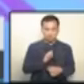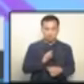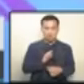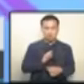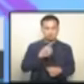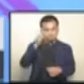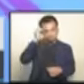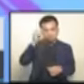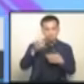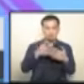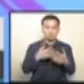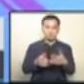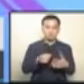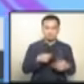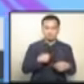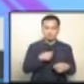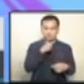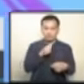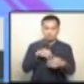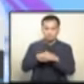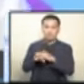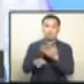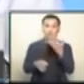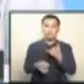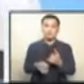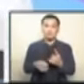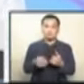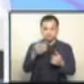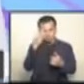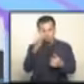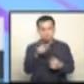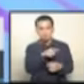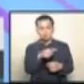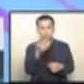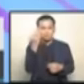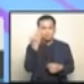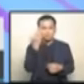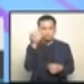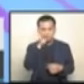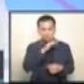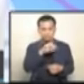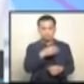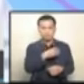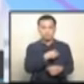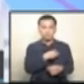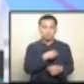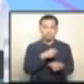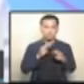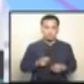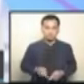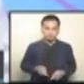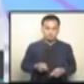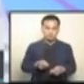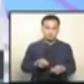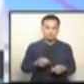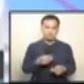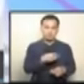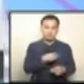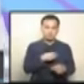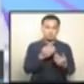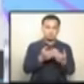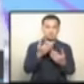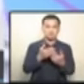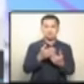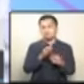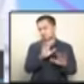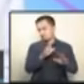opinion, maski siguro po ako sir, hindi ko papapasukin, bakit kanyo? Eh malay ko kung yan ay nagpulis-pulisan lang, nag-uniforme, yung uniforme po ng pulis, mawalang galang na, nabibili